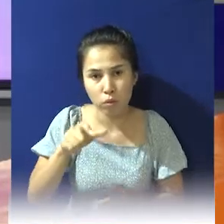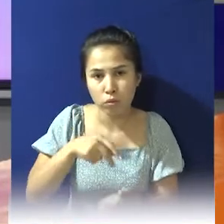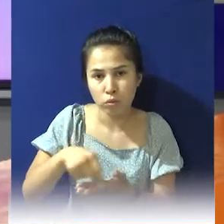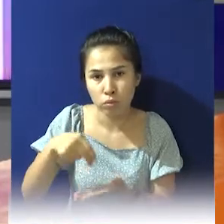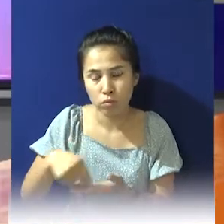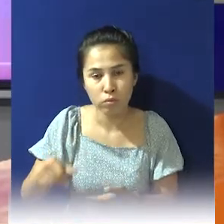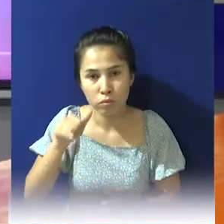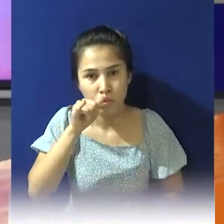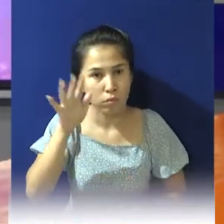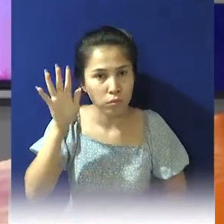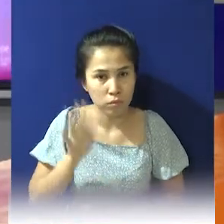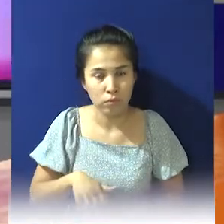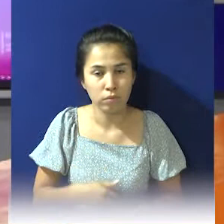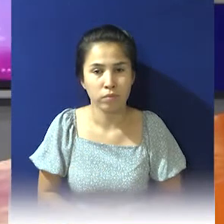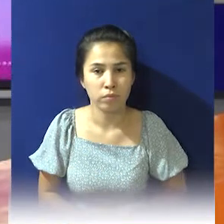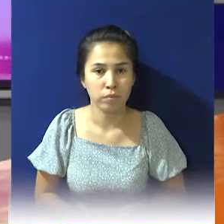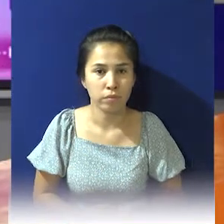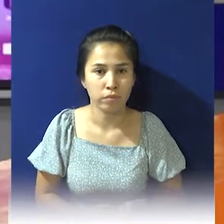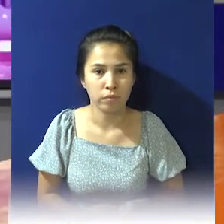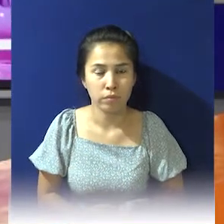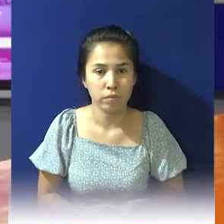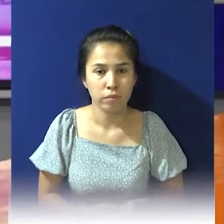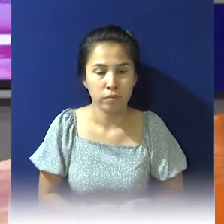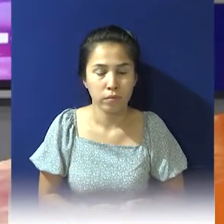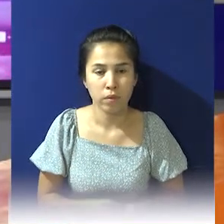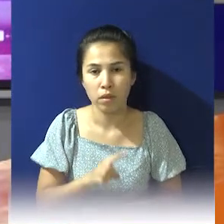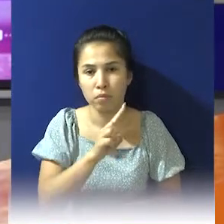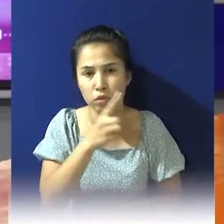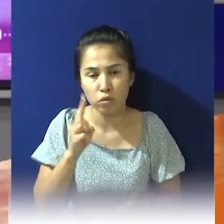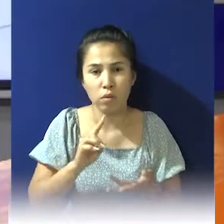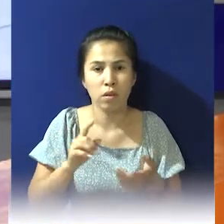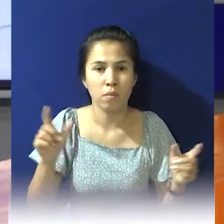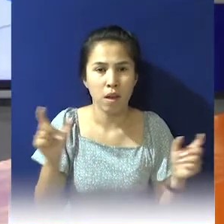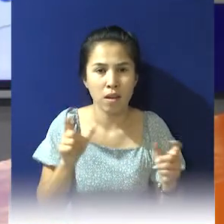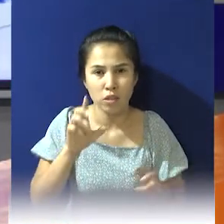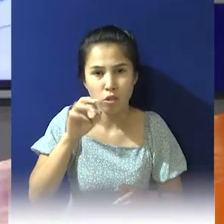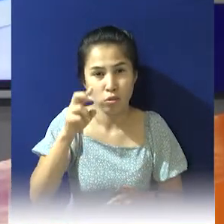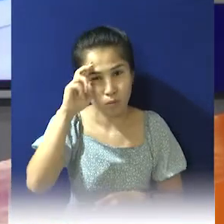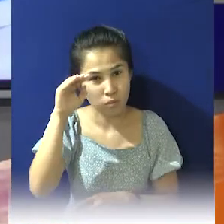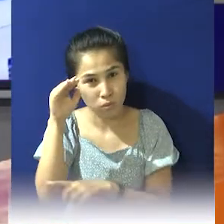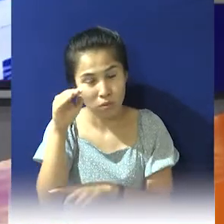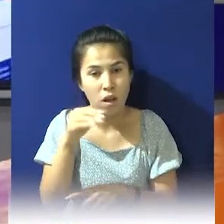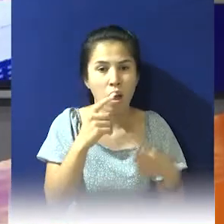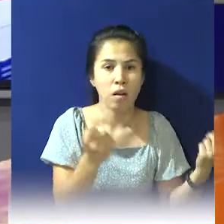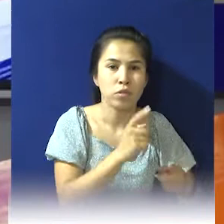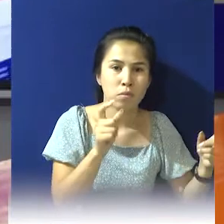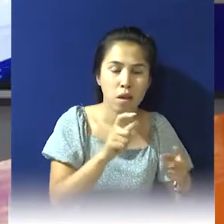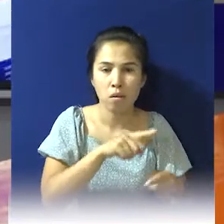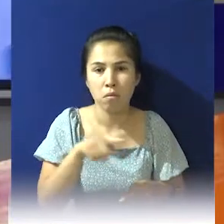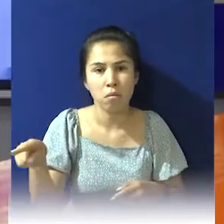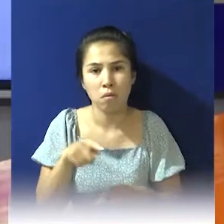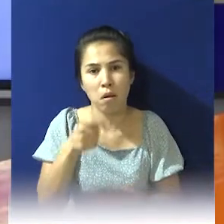что меняет. К примеру, на одной из центральных улиц Тараза, Кущеней, 4 года назад проводили подземные работы. И с тех